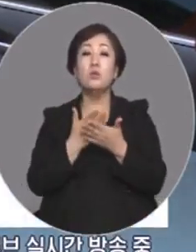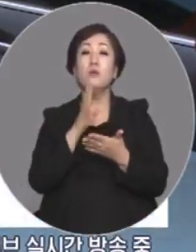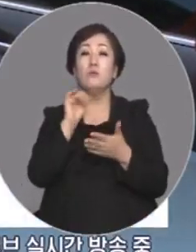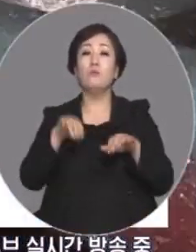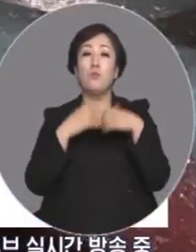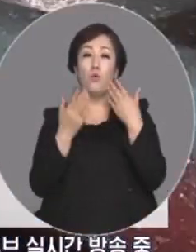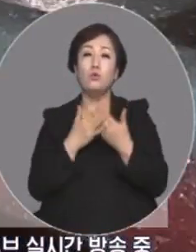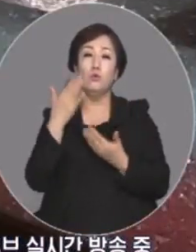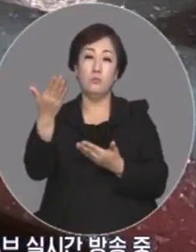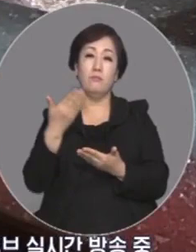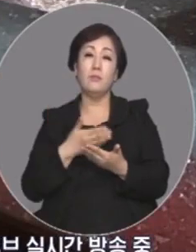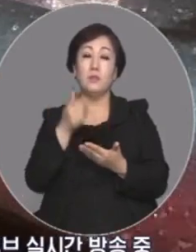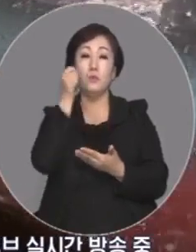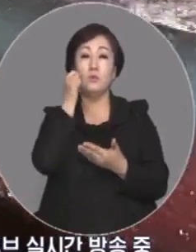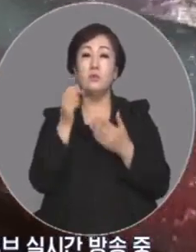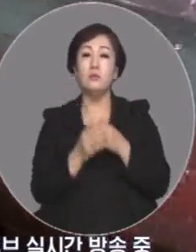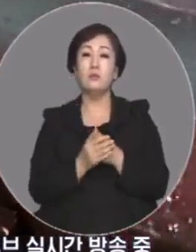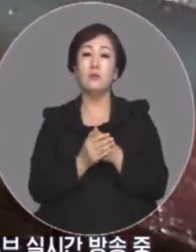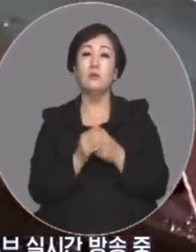것도 아니고.